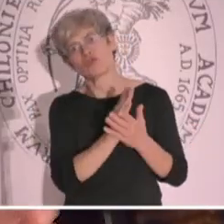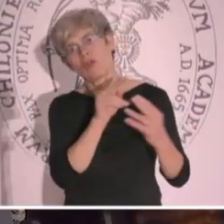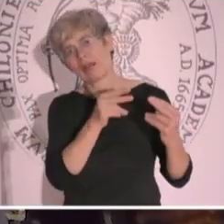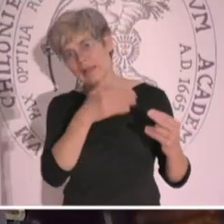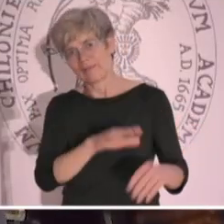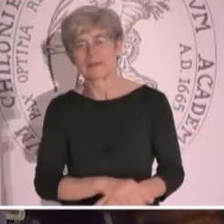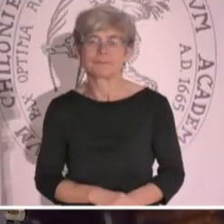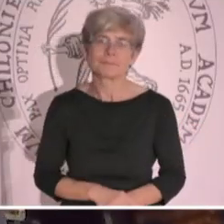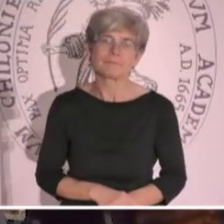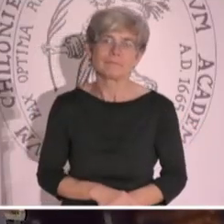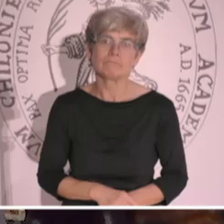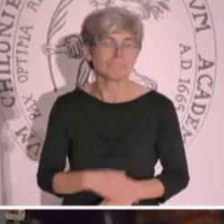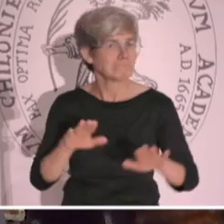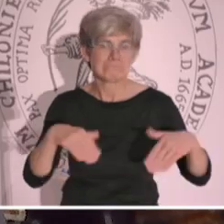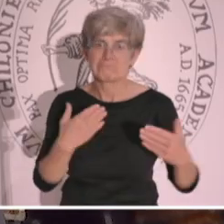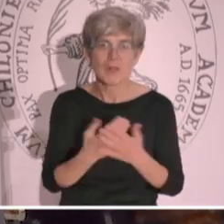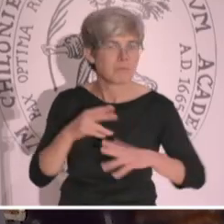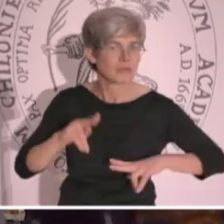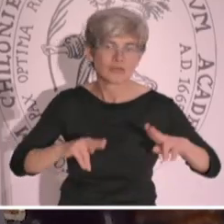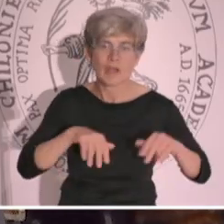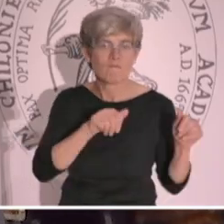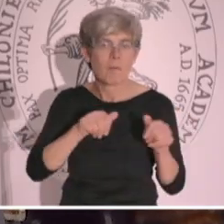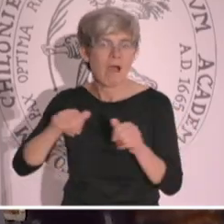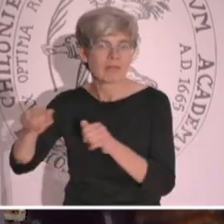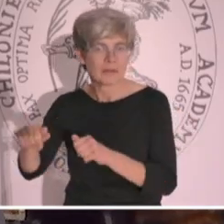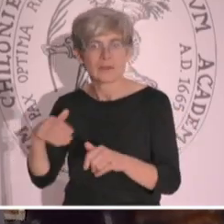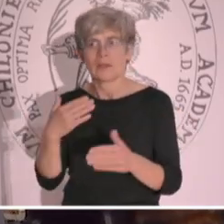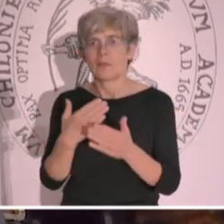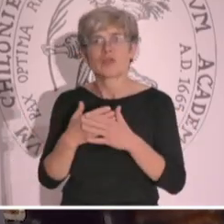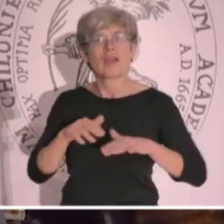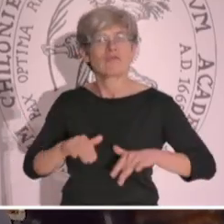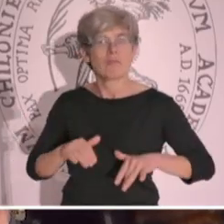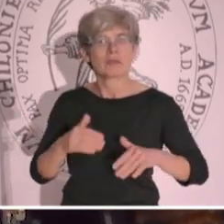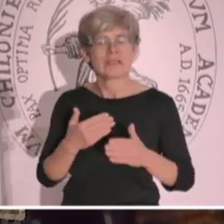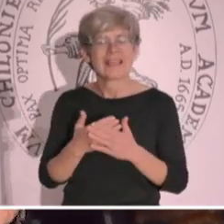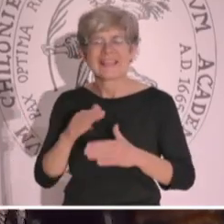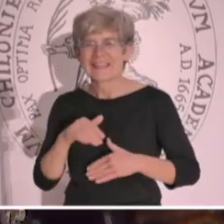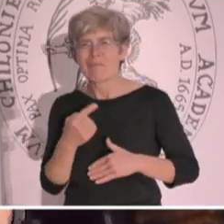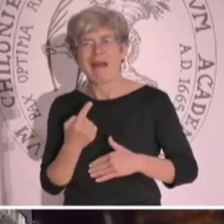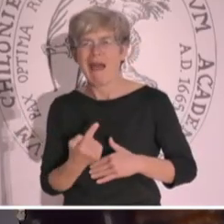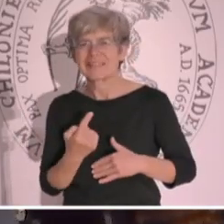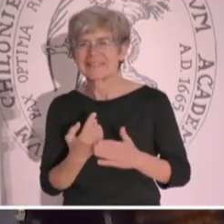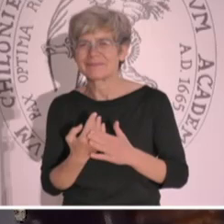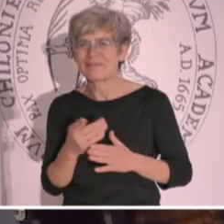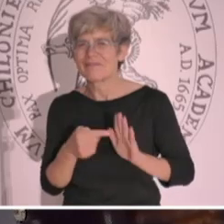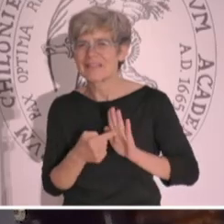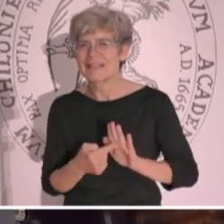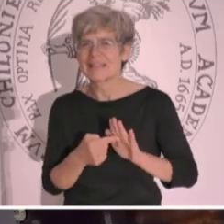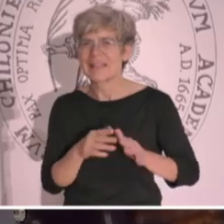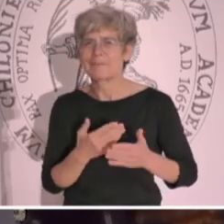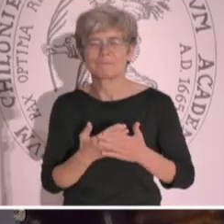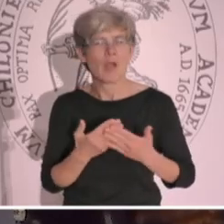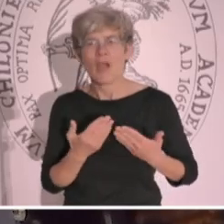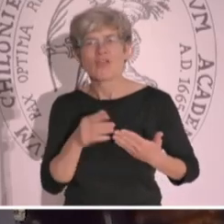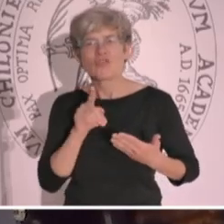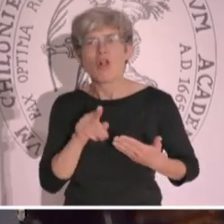dann unterschiedlichste Formate in der Informatik bis hin zu einem, welches so ein bisschen den Übergang zwischen der Schule und dem